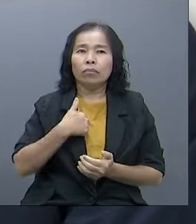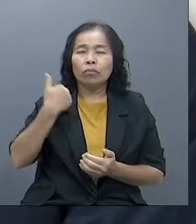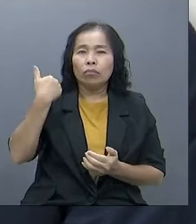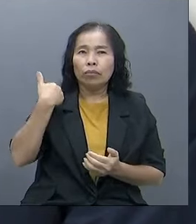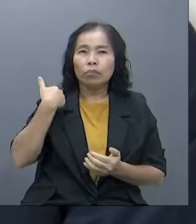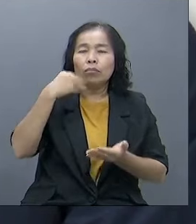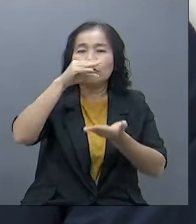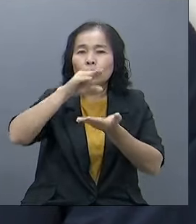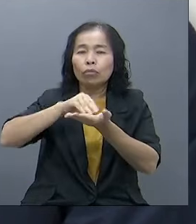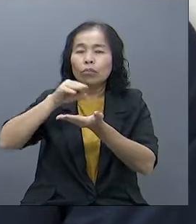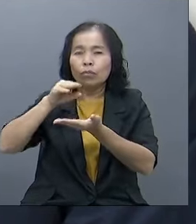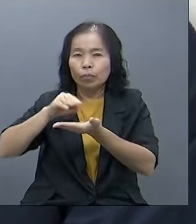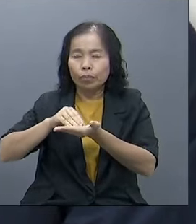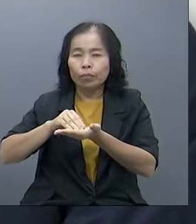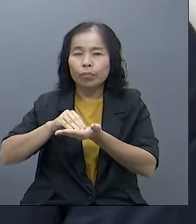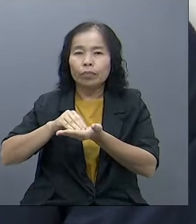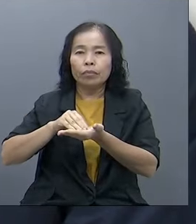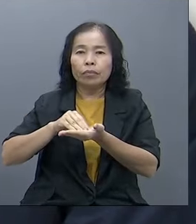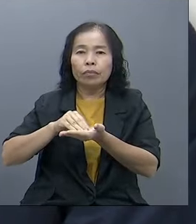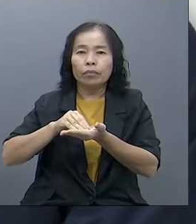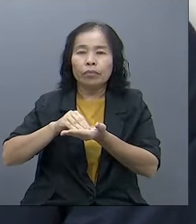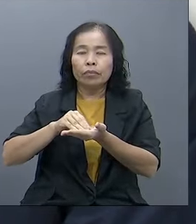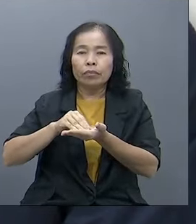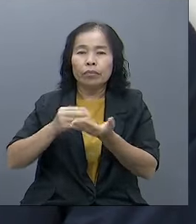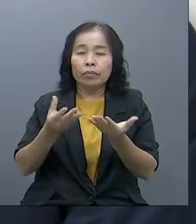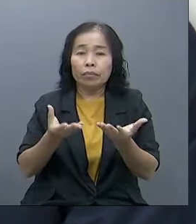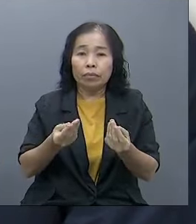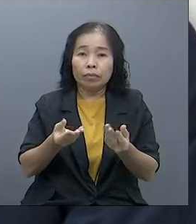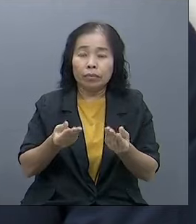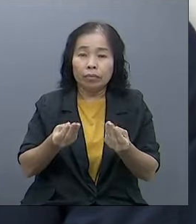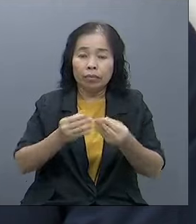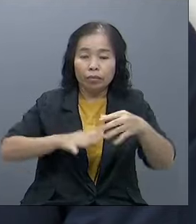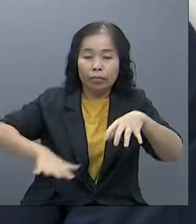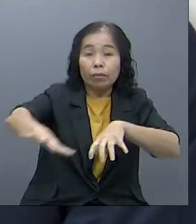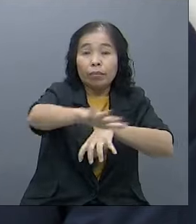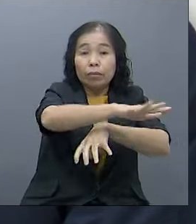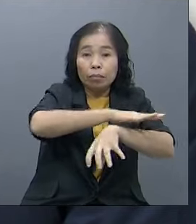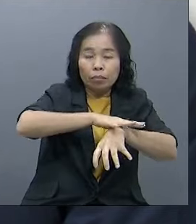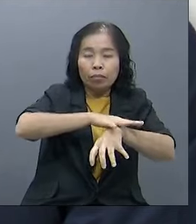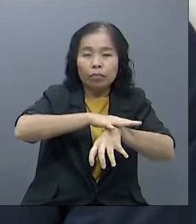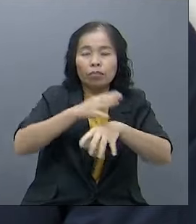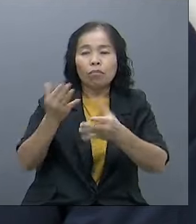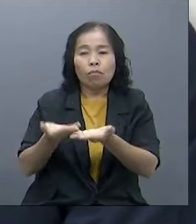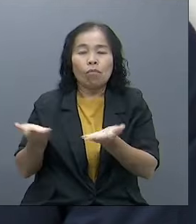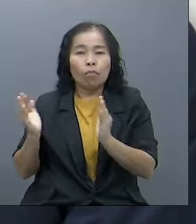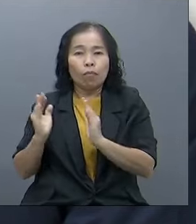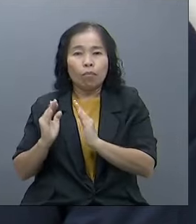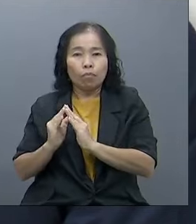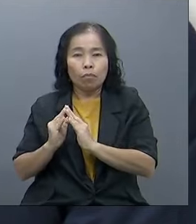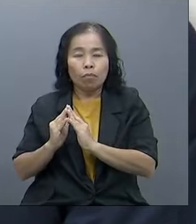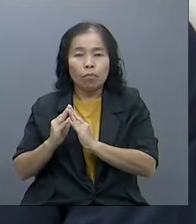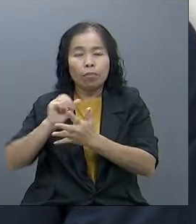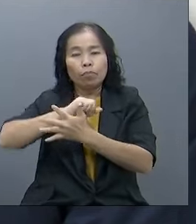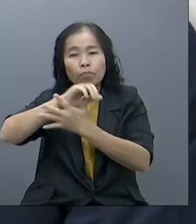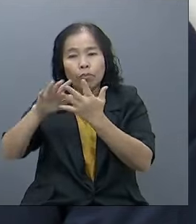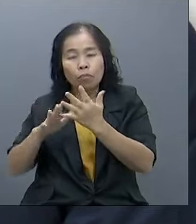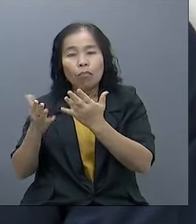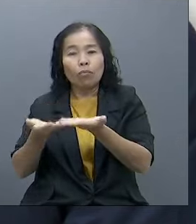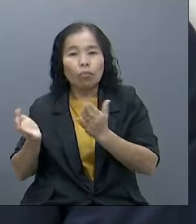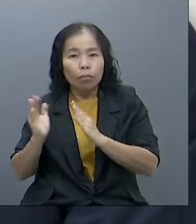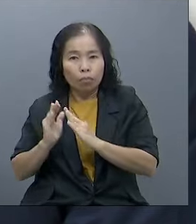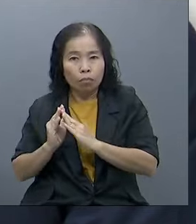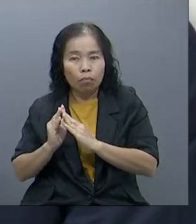าณวันเกิดเหตุเนี่ยญาติพี่น้องที่อยู่ที่บ้านเนี่ยอาจจะมีเหตุอะไรเกิดขึ้นหรือไม่อย่